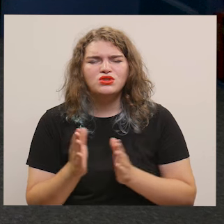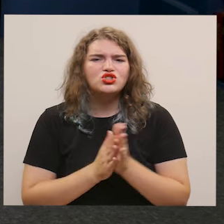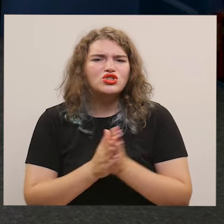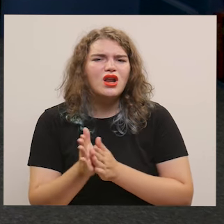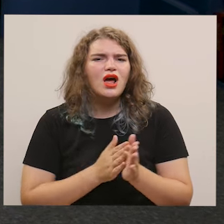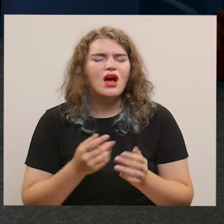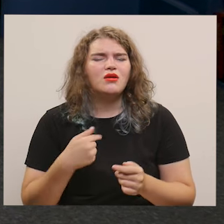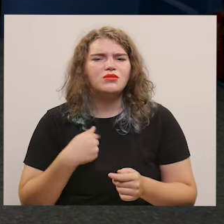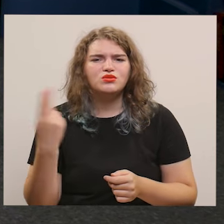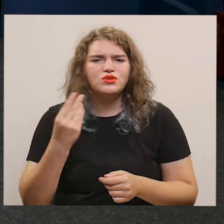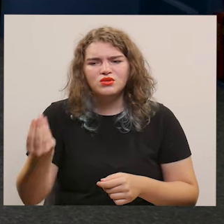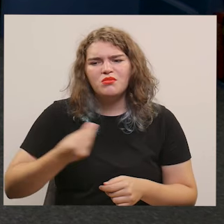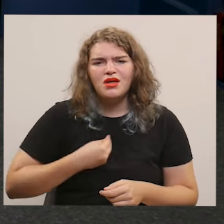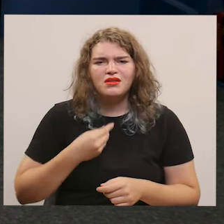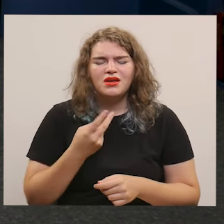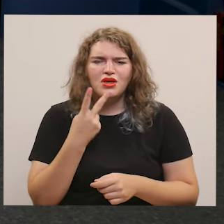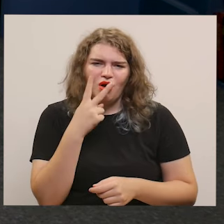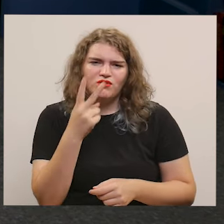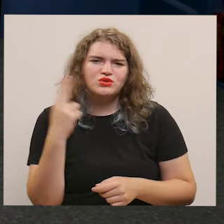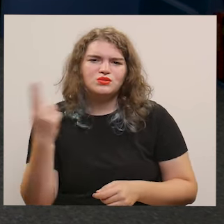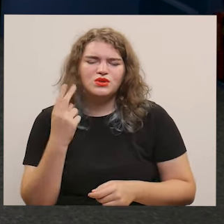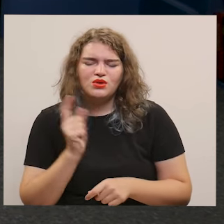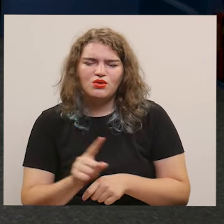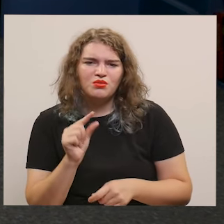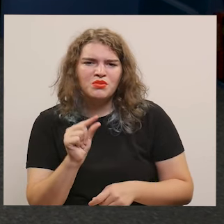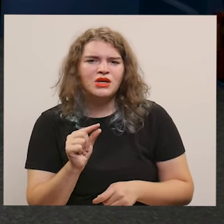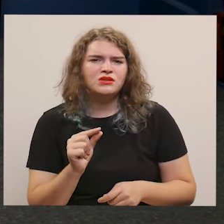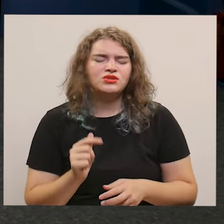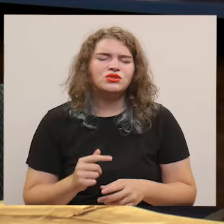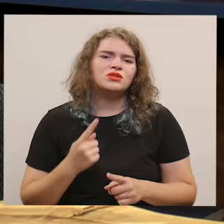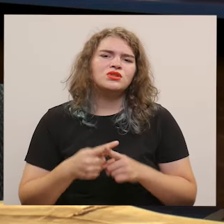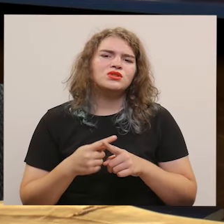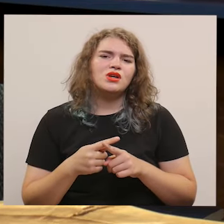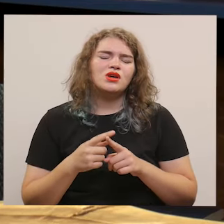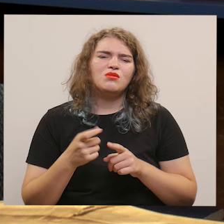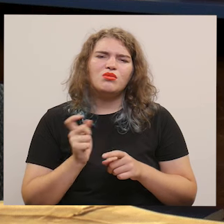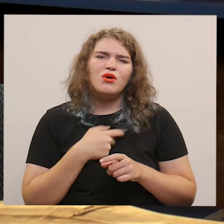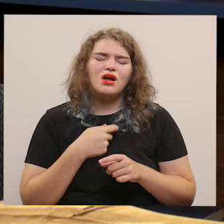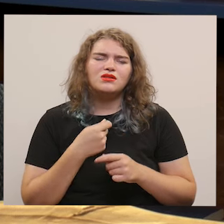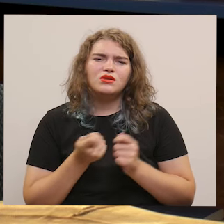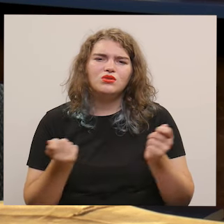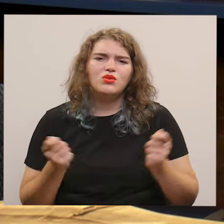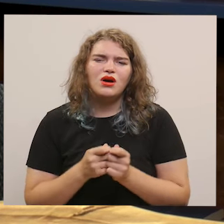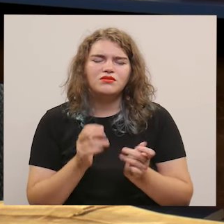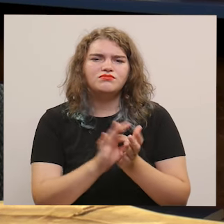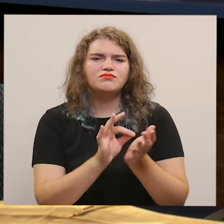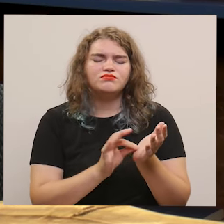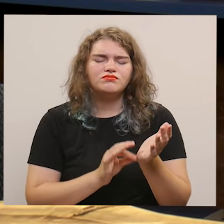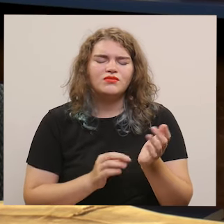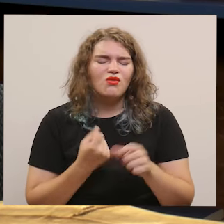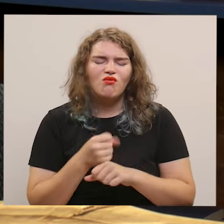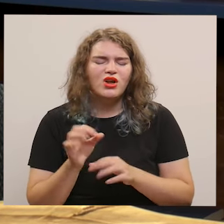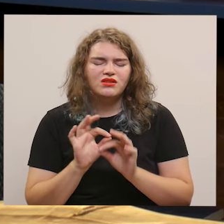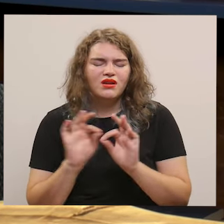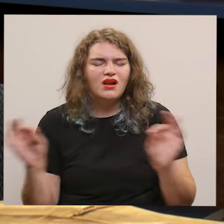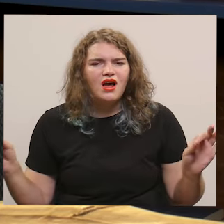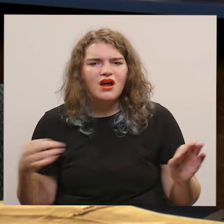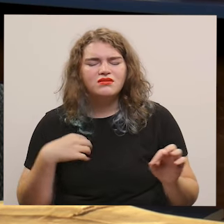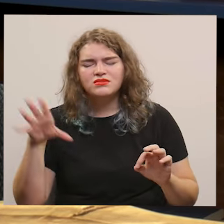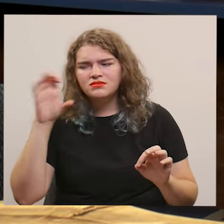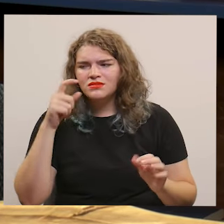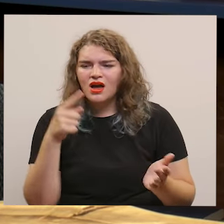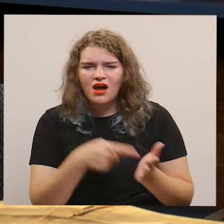eu l-am văzut pe Dumnezeu în lucruri din astea așa foarte micuțe. Și atunci cumva toate le treceam în revistă, mi erau așa de clare și mi-aduceam aminte: